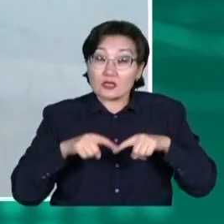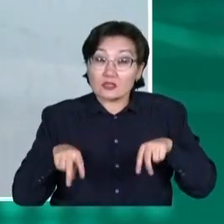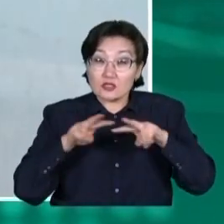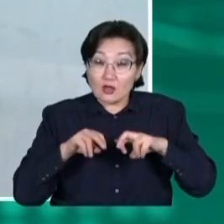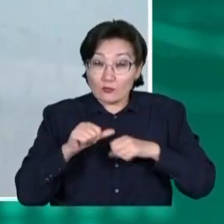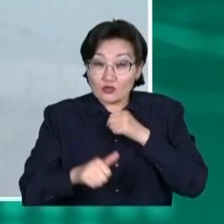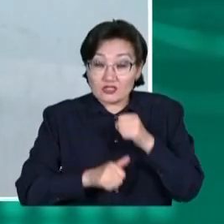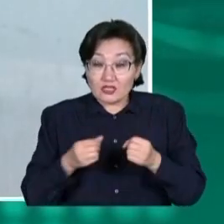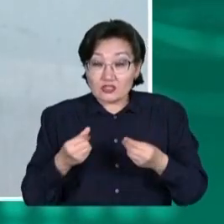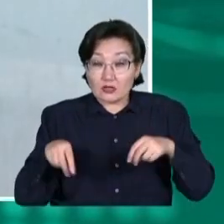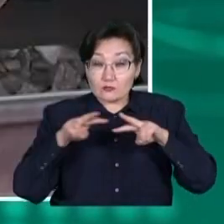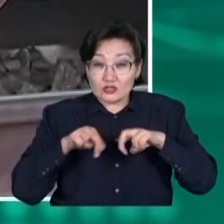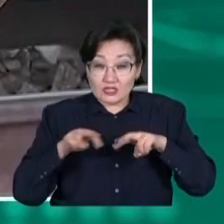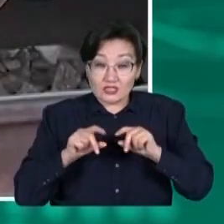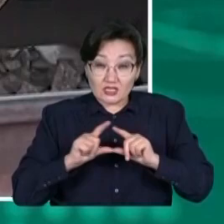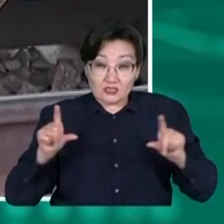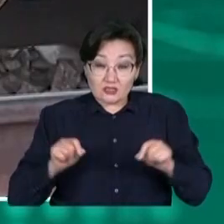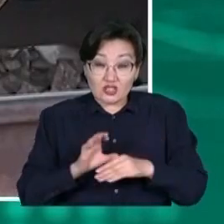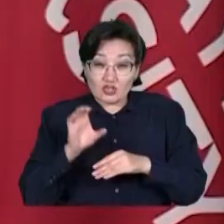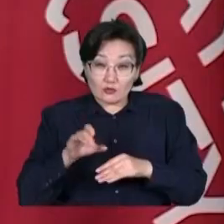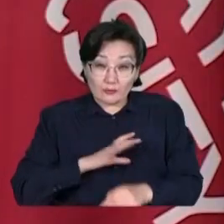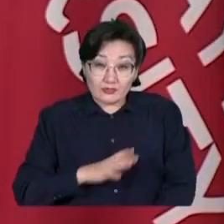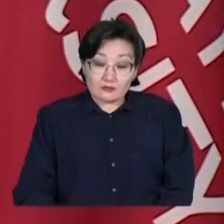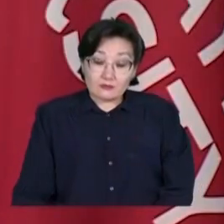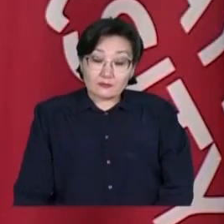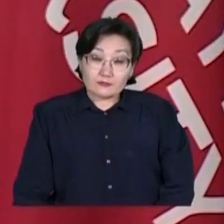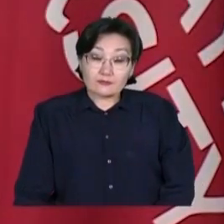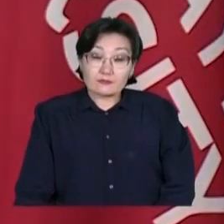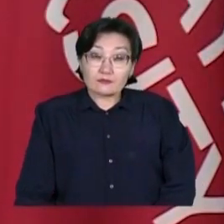материалдарын қаржы мониторингі агенттігіне жолдапты.